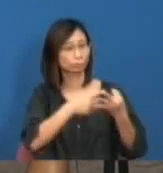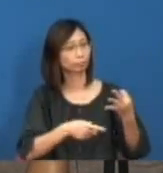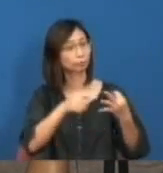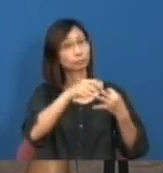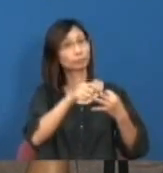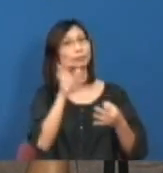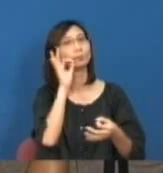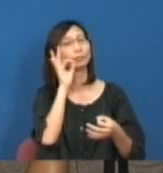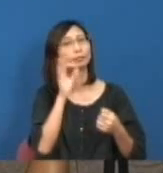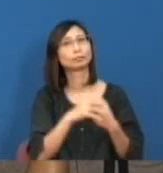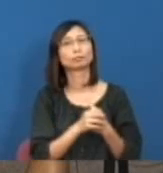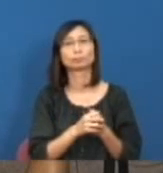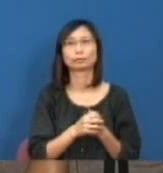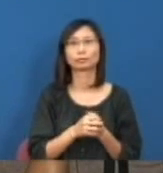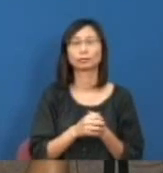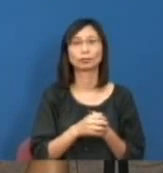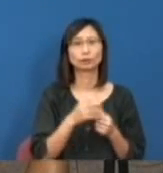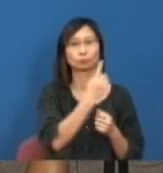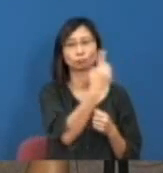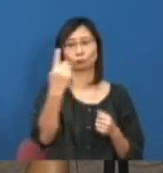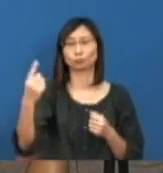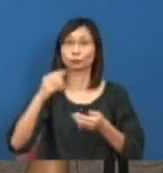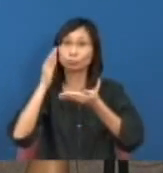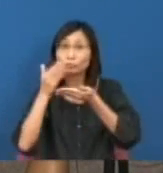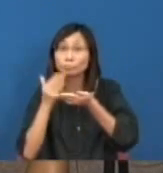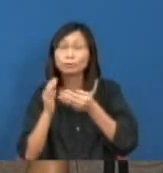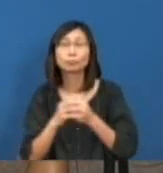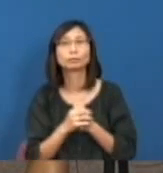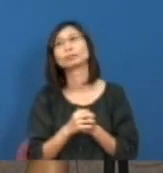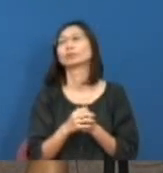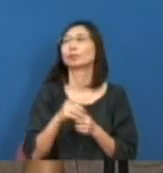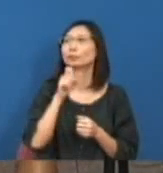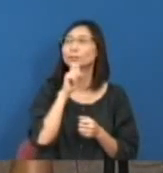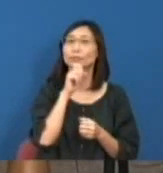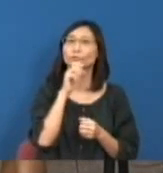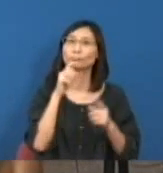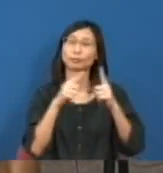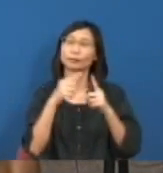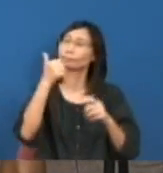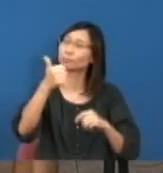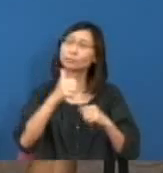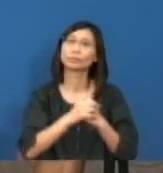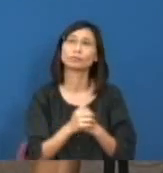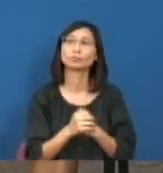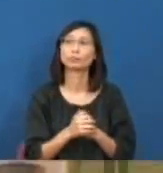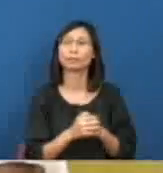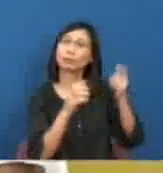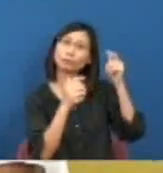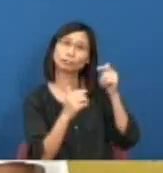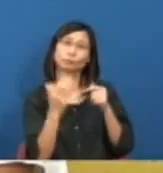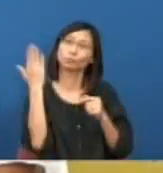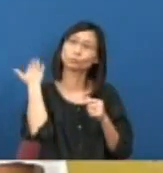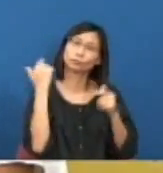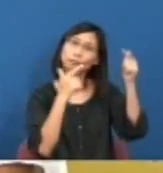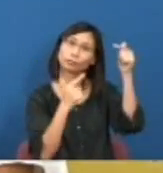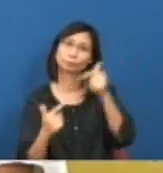喺黎智英有個飯局，咁嗰幾個人未死噶嘛？ 是有些就厚道的， 他又覺得 他一直都是好像英